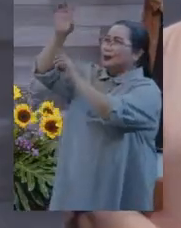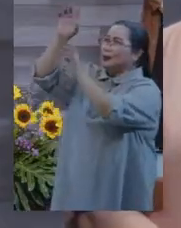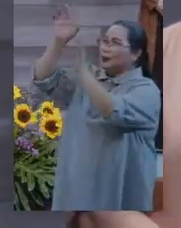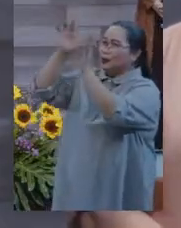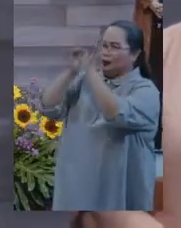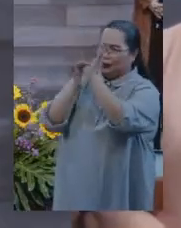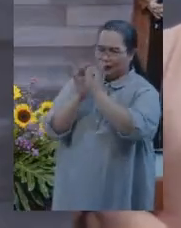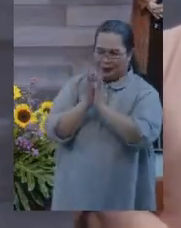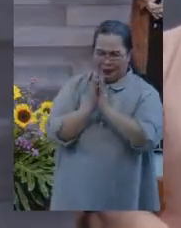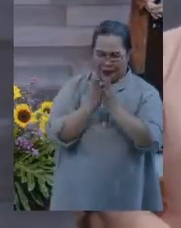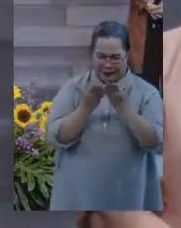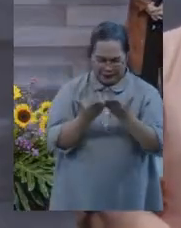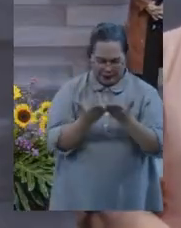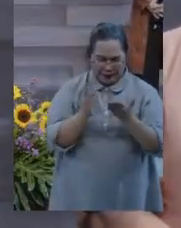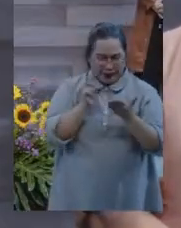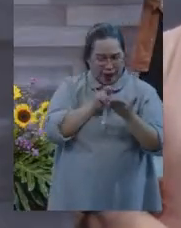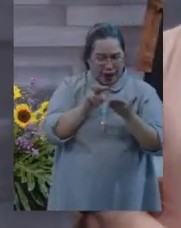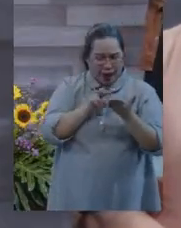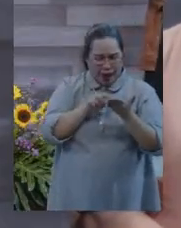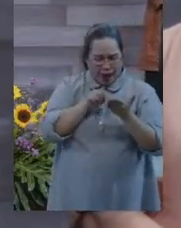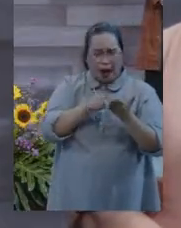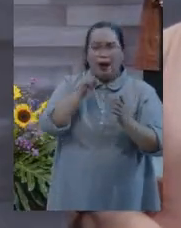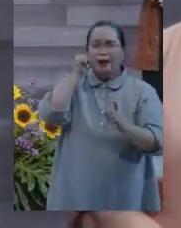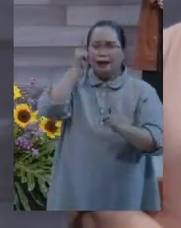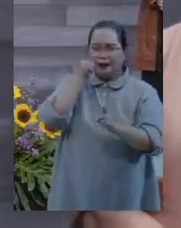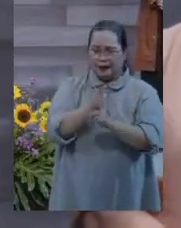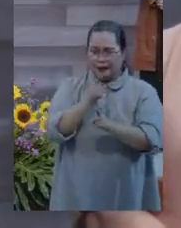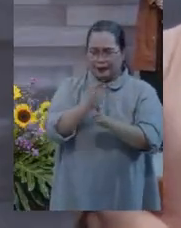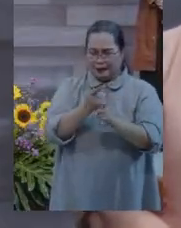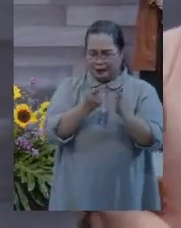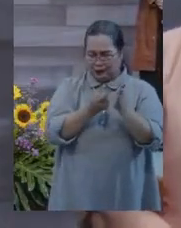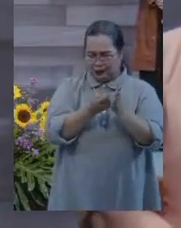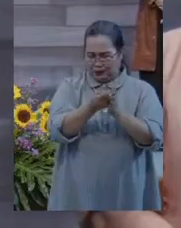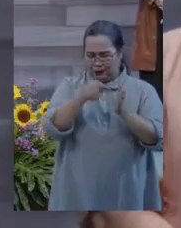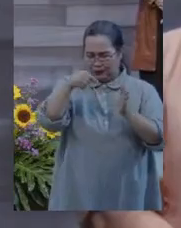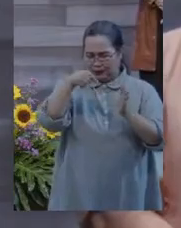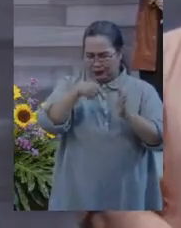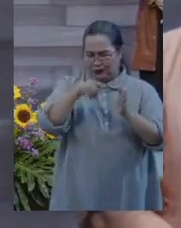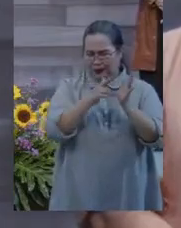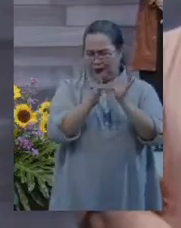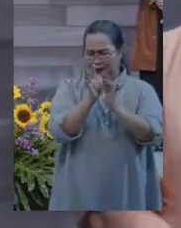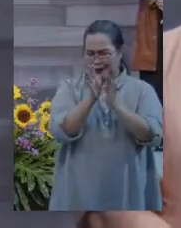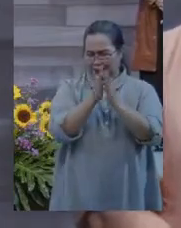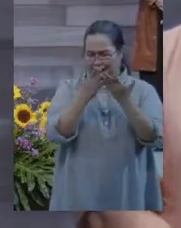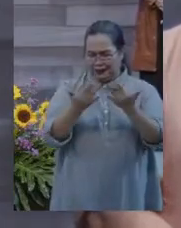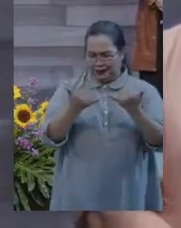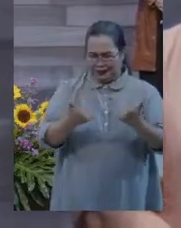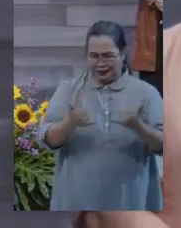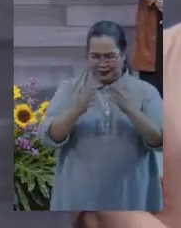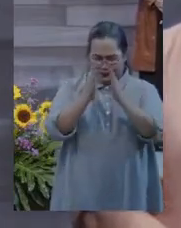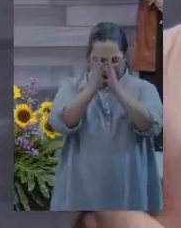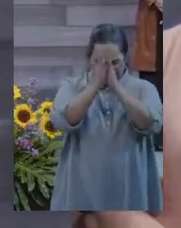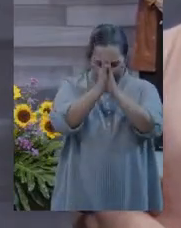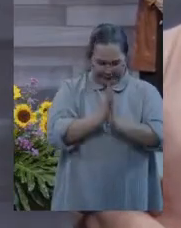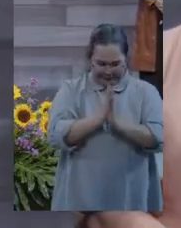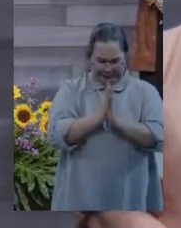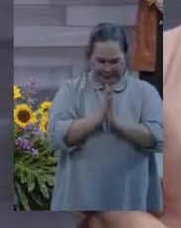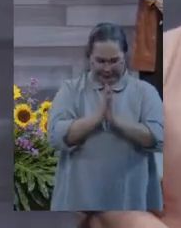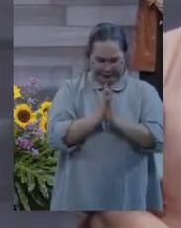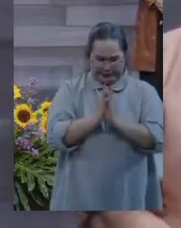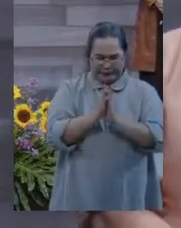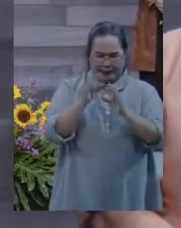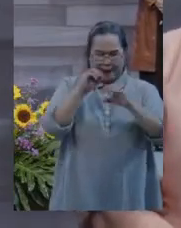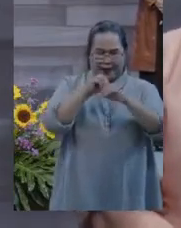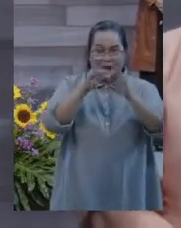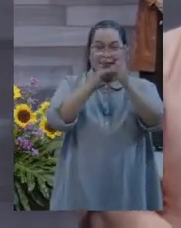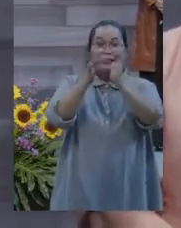kasulatan kung saan ang katotohanan ay naroroon. Ito ang aming samod dalangin sa